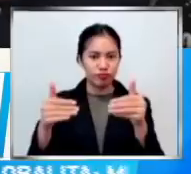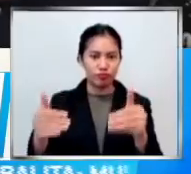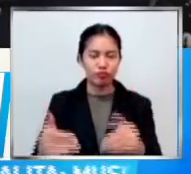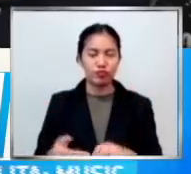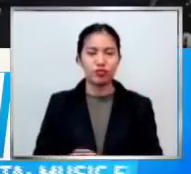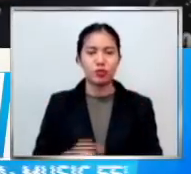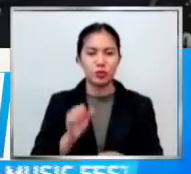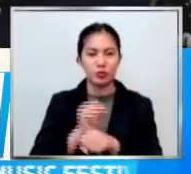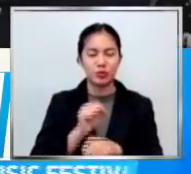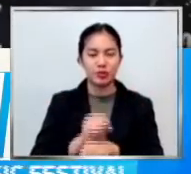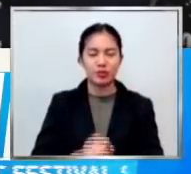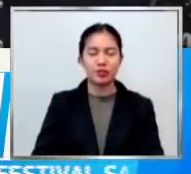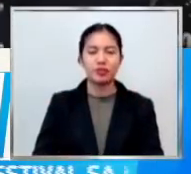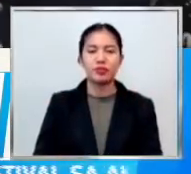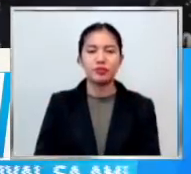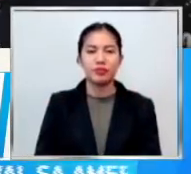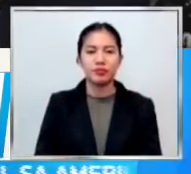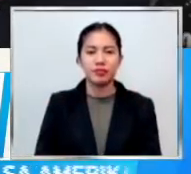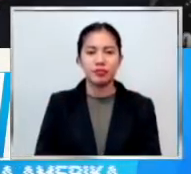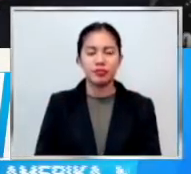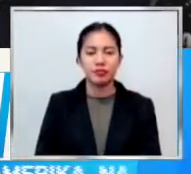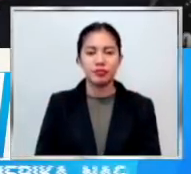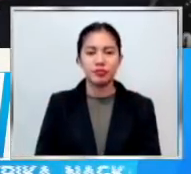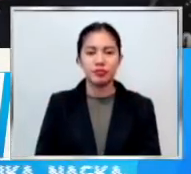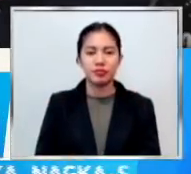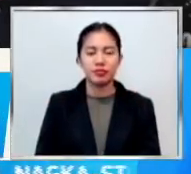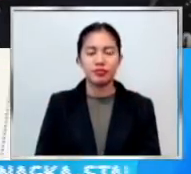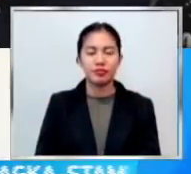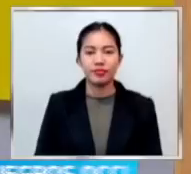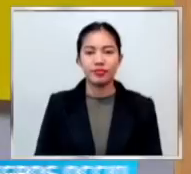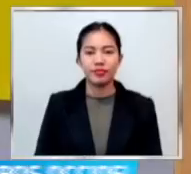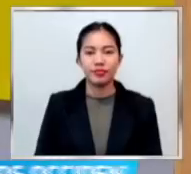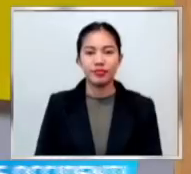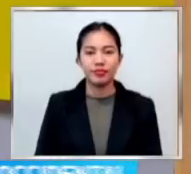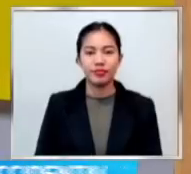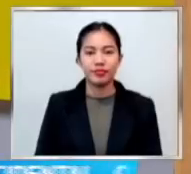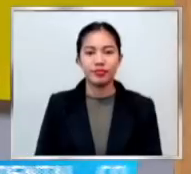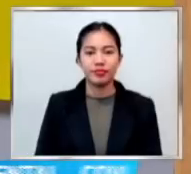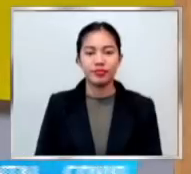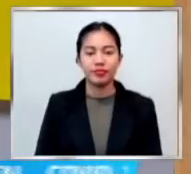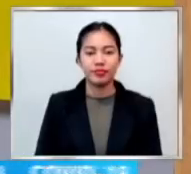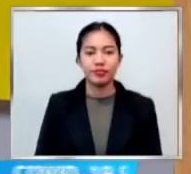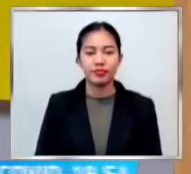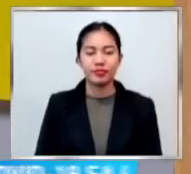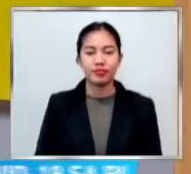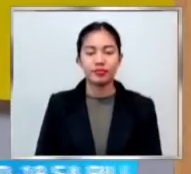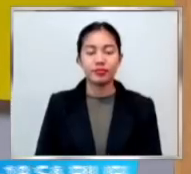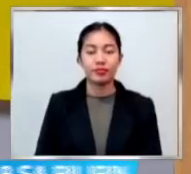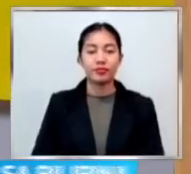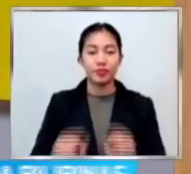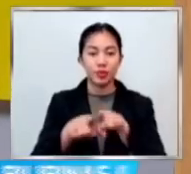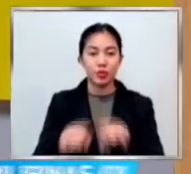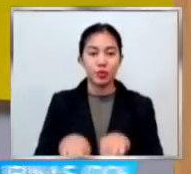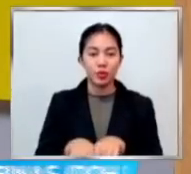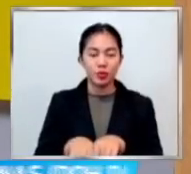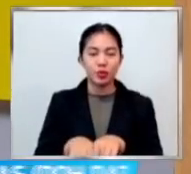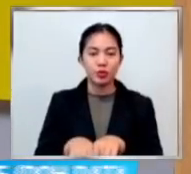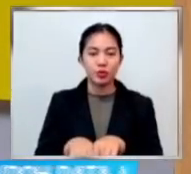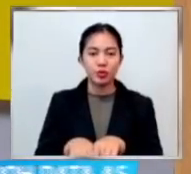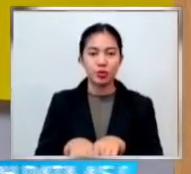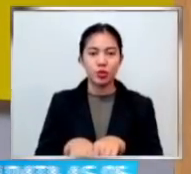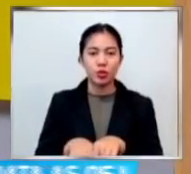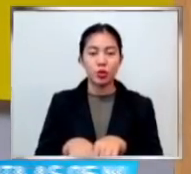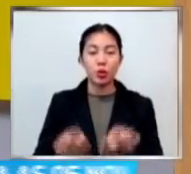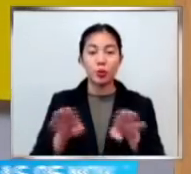Huwag mo pa ring ipupush yung body mo. Aubrey Carampel, GMA News. At nagbukas na rin ang Belenismo sa Tarlac, tampok po